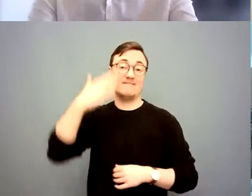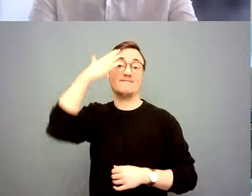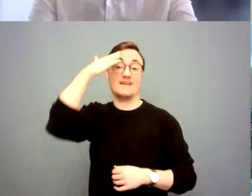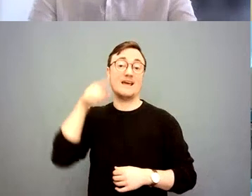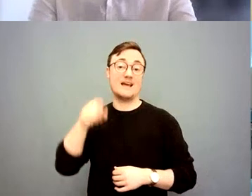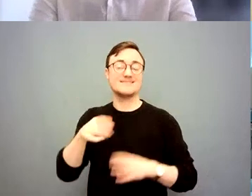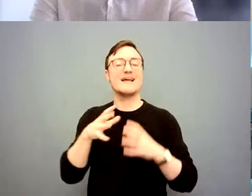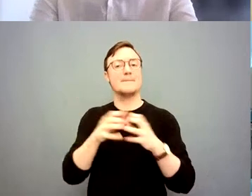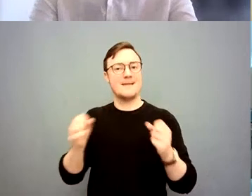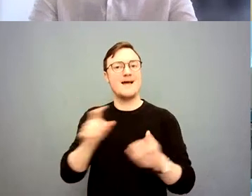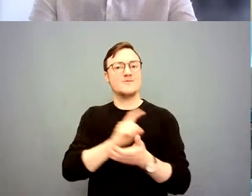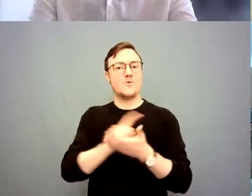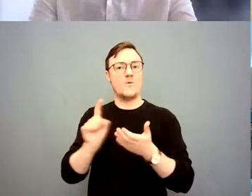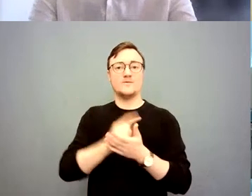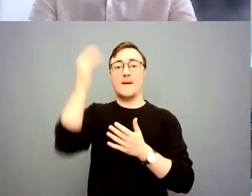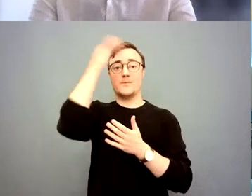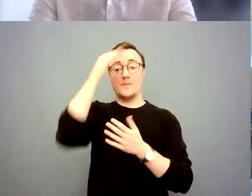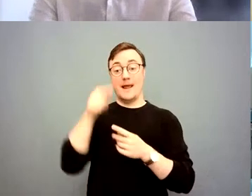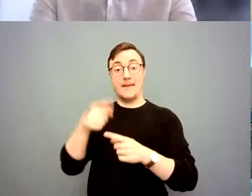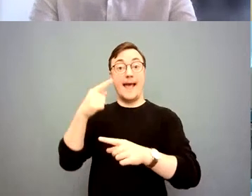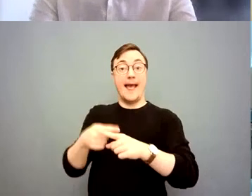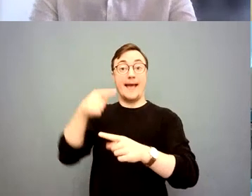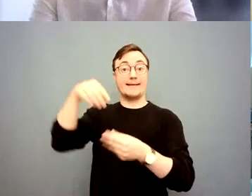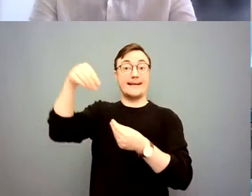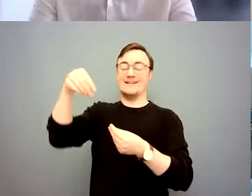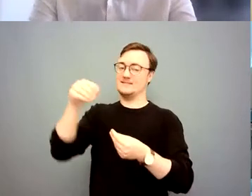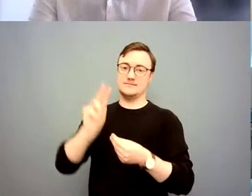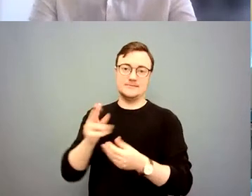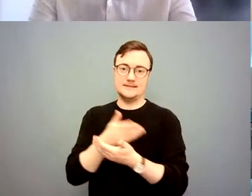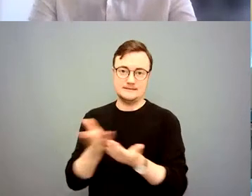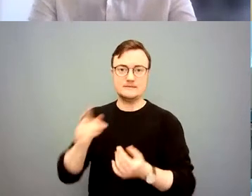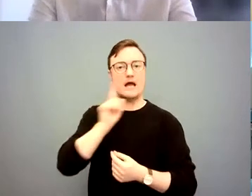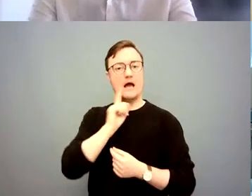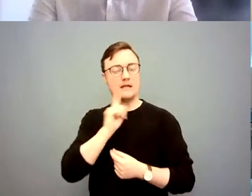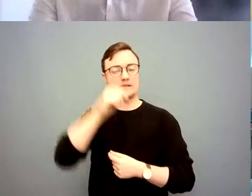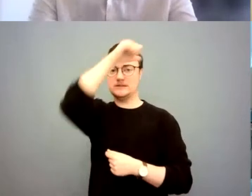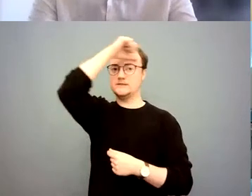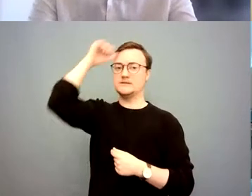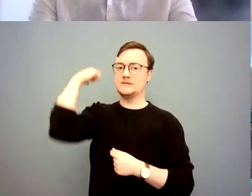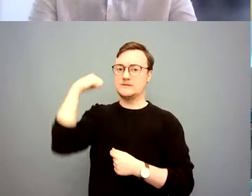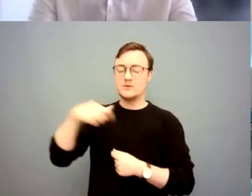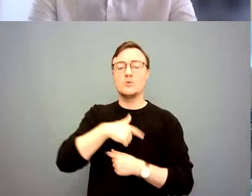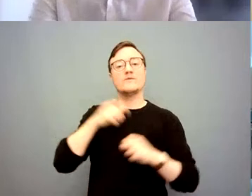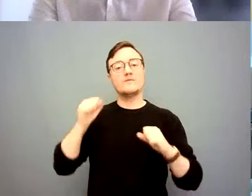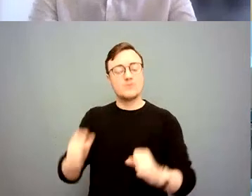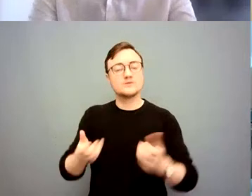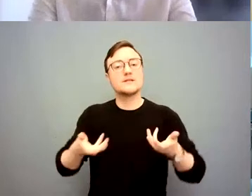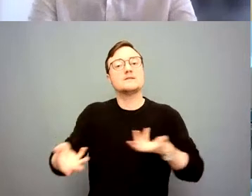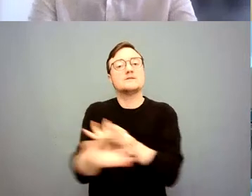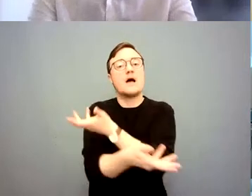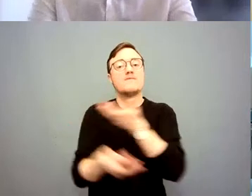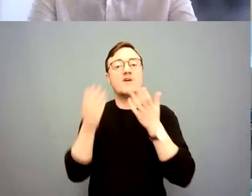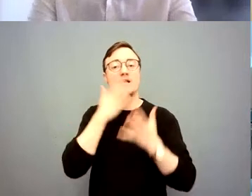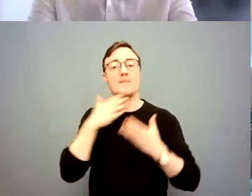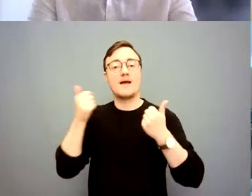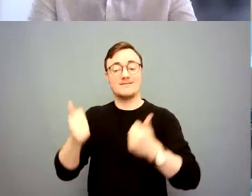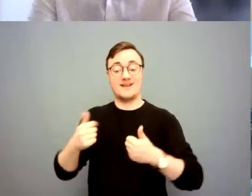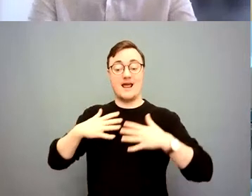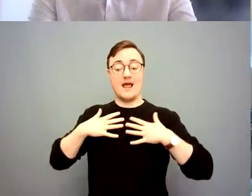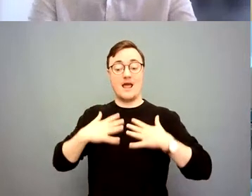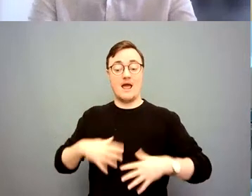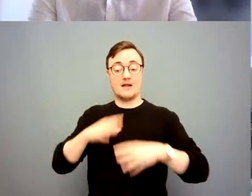komplex problematik och vi måste arbeta mer med samverkan mellan socialtjänst och hälso- och sjukvården och